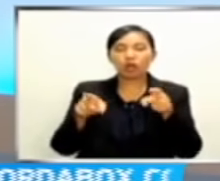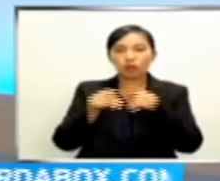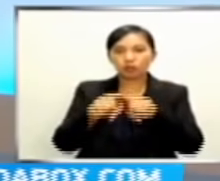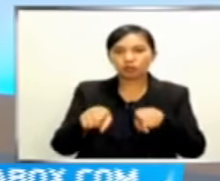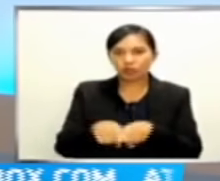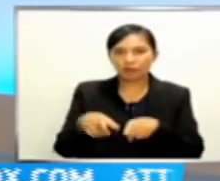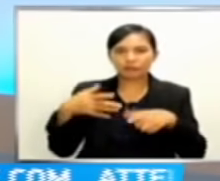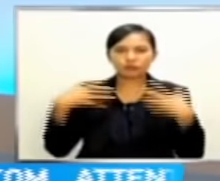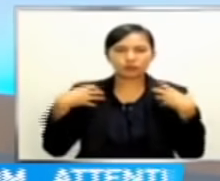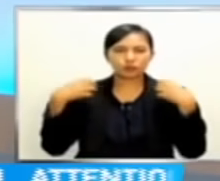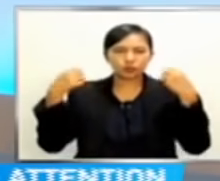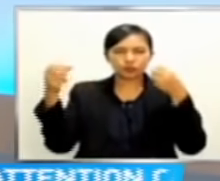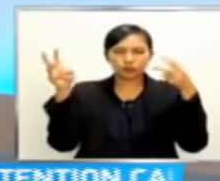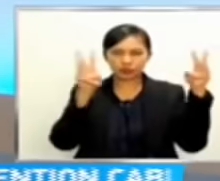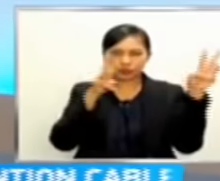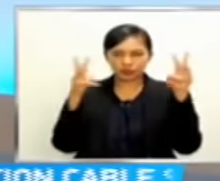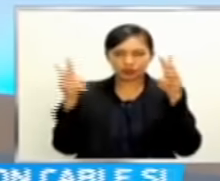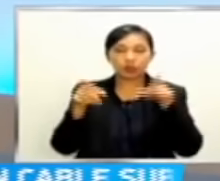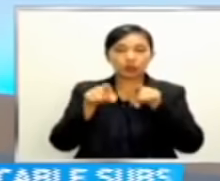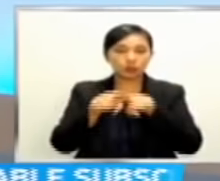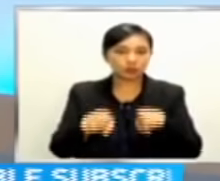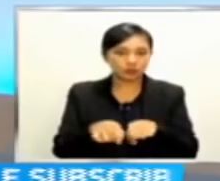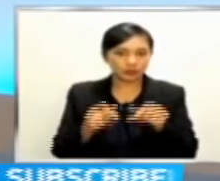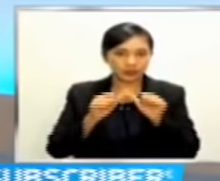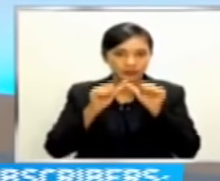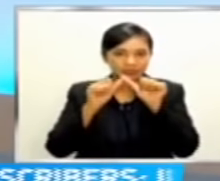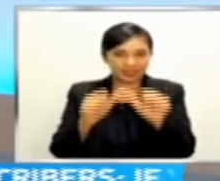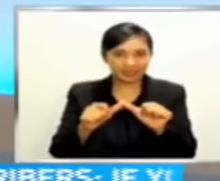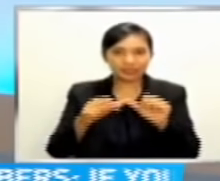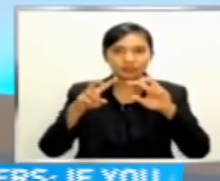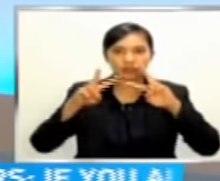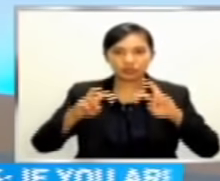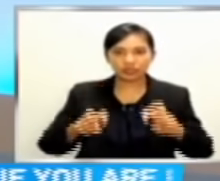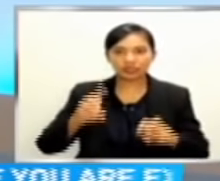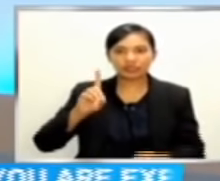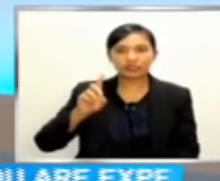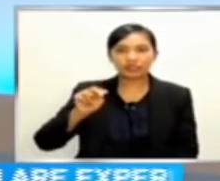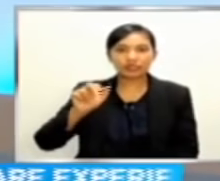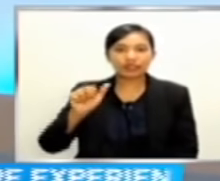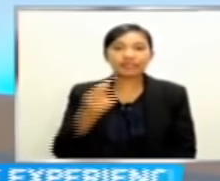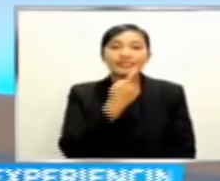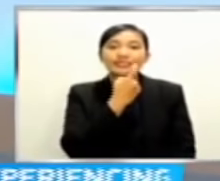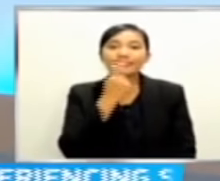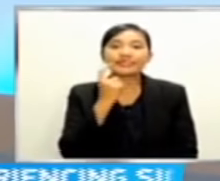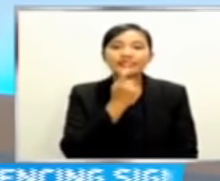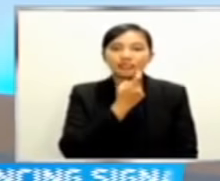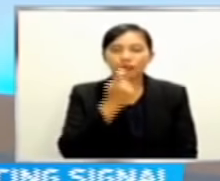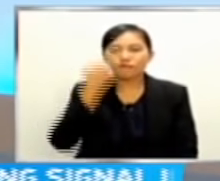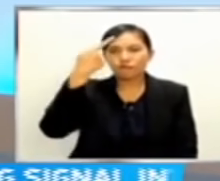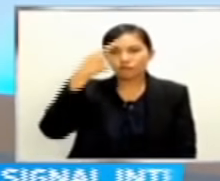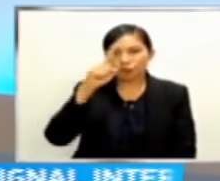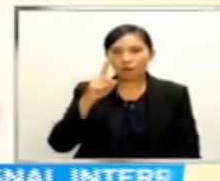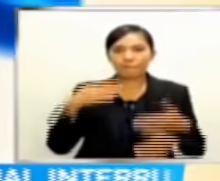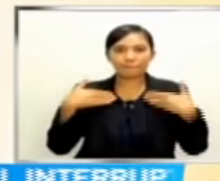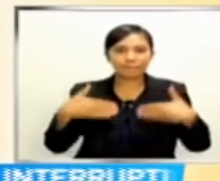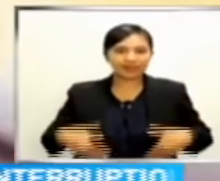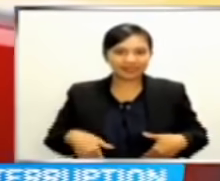records para sa pagkakakilanlan ng ilang nasunog na bangkay. Balita hatid ni Oscar Oida at Marisol Abdurrahman.